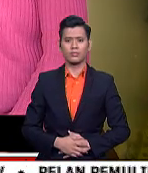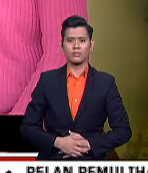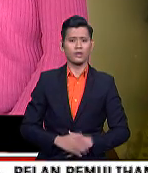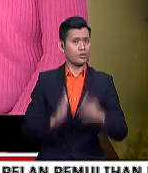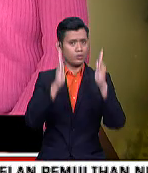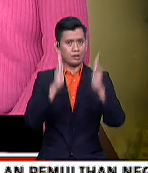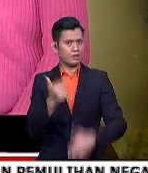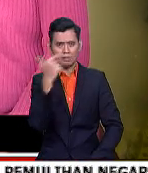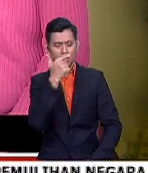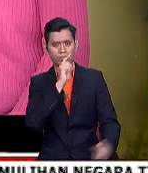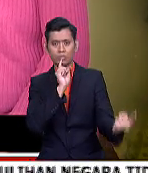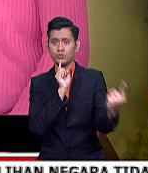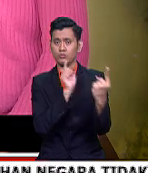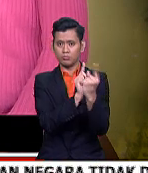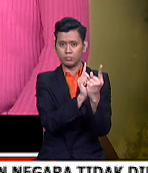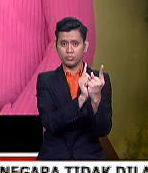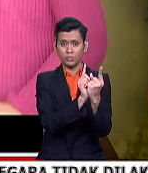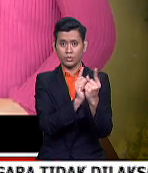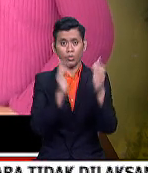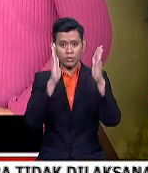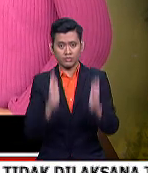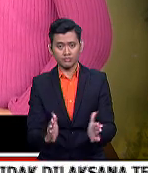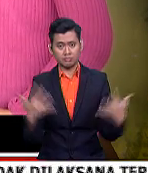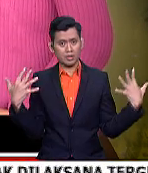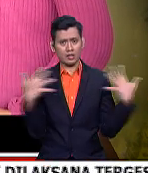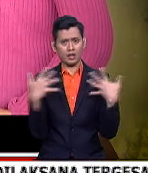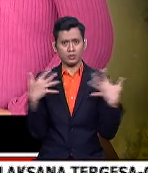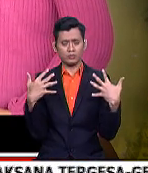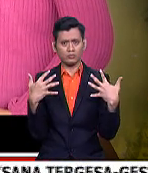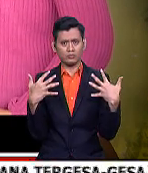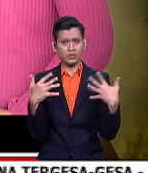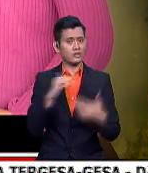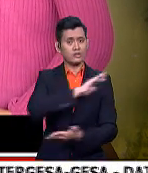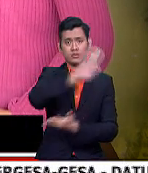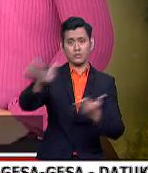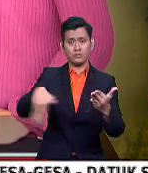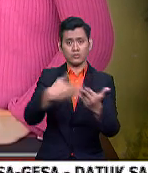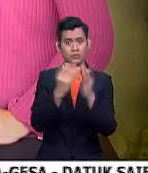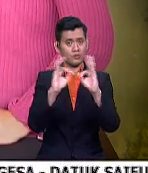marah. Pasal-pasal suhu kot ni kan. Tak balik-balik semua kot ni.